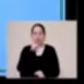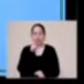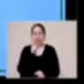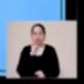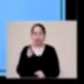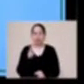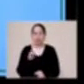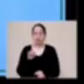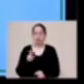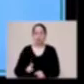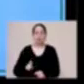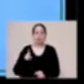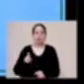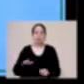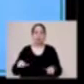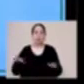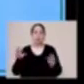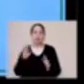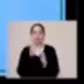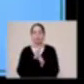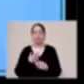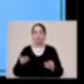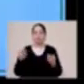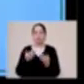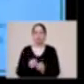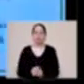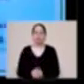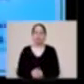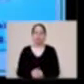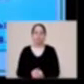Ребята, коршун высоко парит в воздухе.